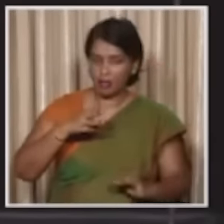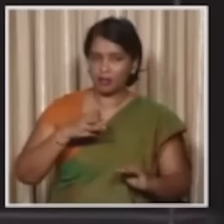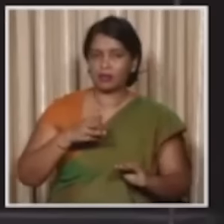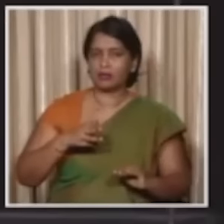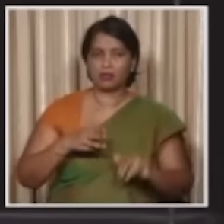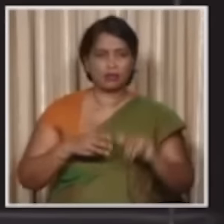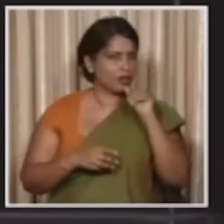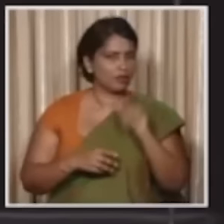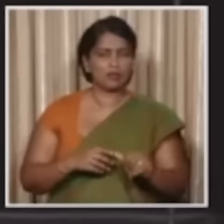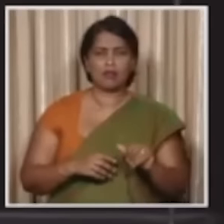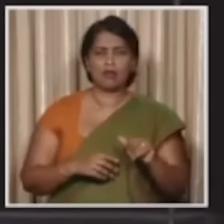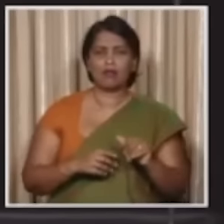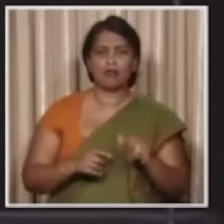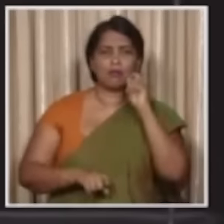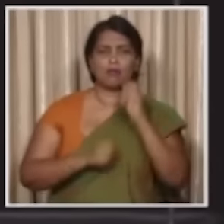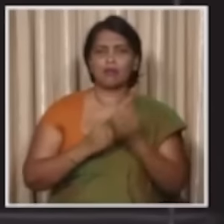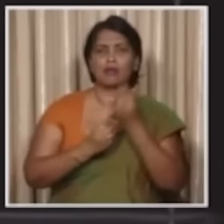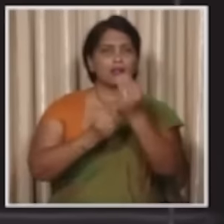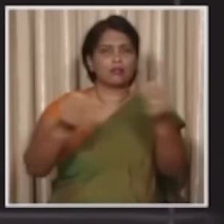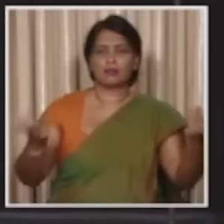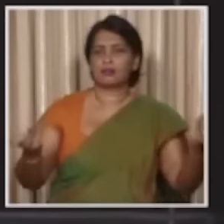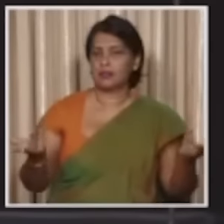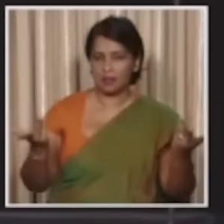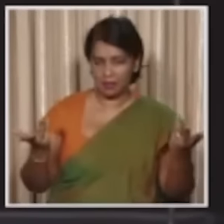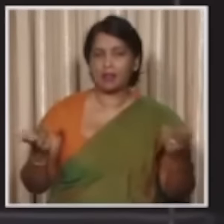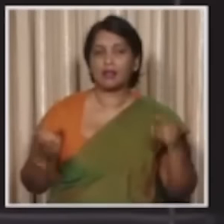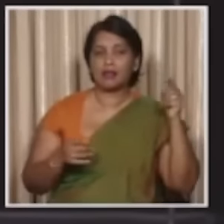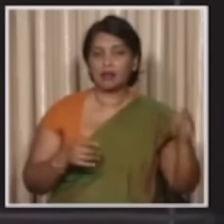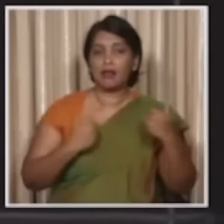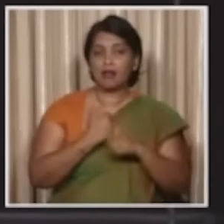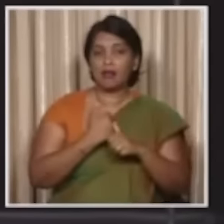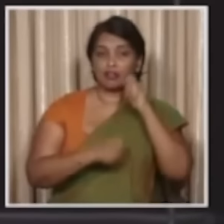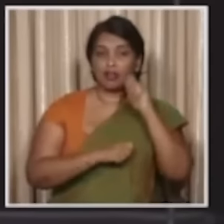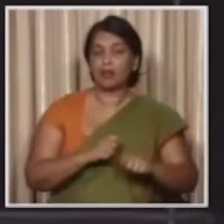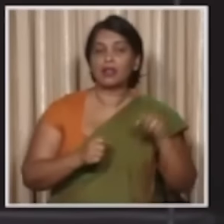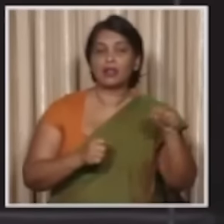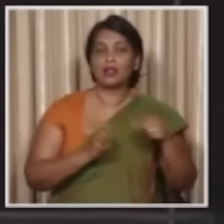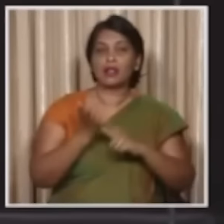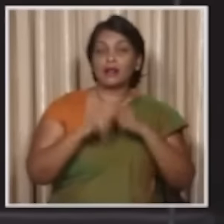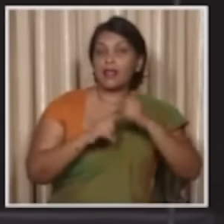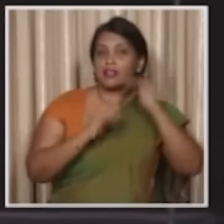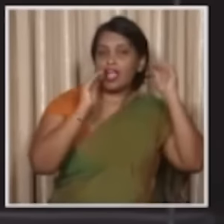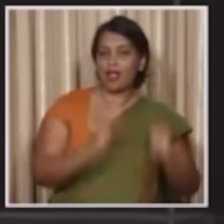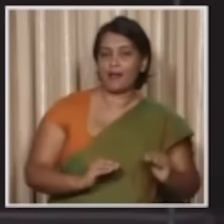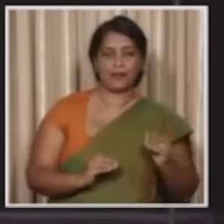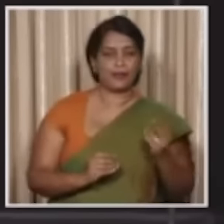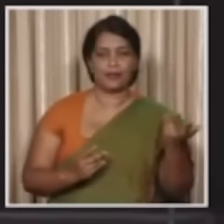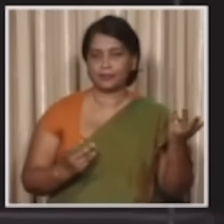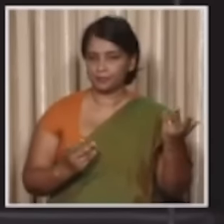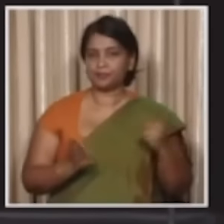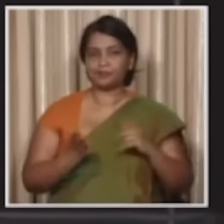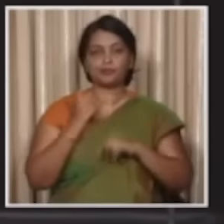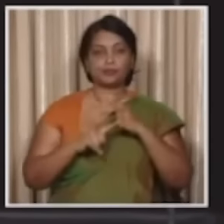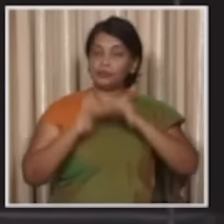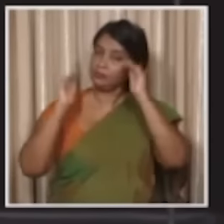ඒක කිසිම ප්‍රතිලාභයක් ජනතාවට ලැබුණේ නැහැ. ඒවා හදන මිනිස්සු කවදාවත් ඒ ගාණ අඩු කරේ නැහැ. බදු